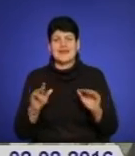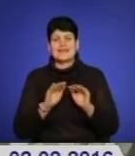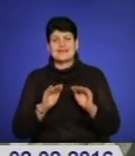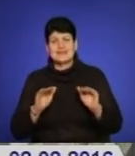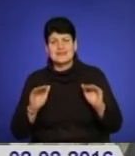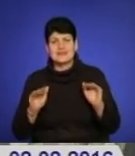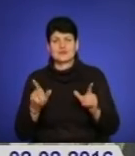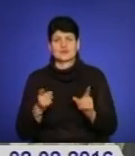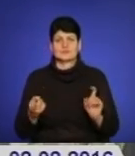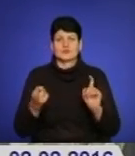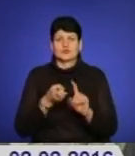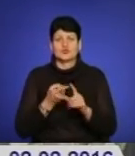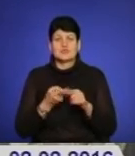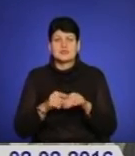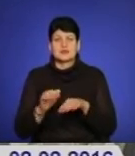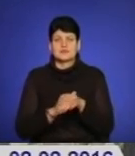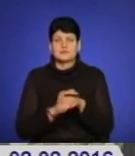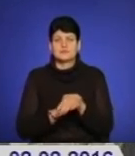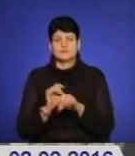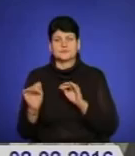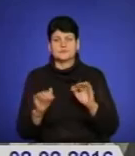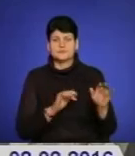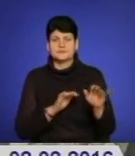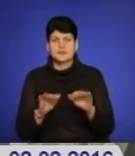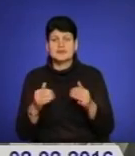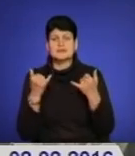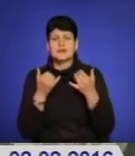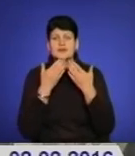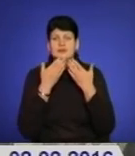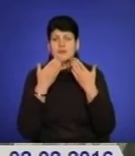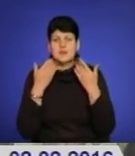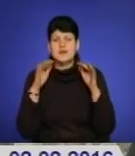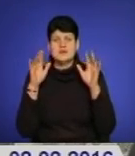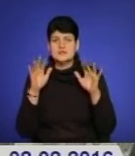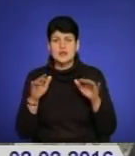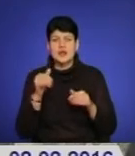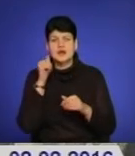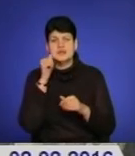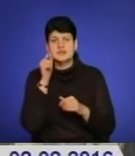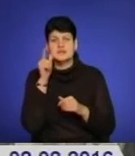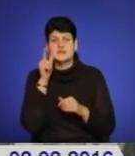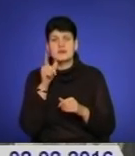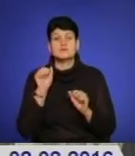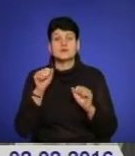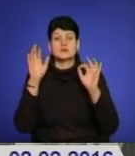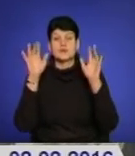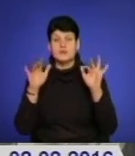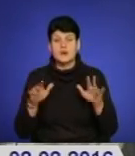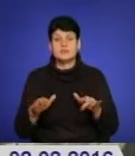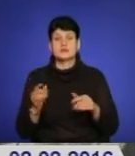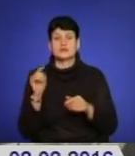що вони долучилися до цієї благодійної справи, адже зараз немає снігу, так, але завтра чи післязавтра він може бути.